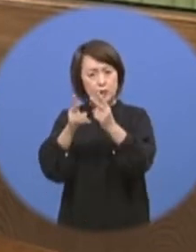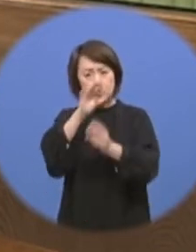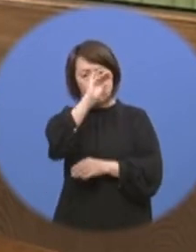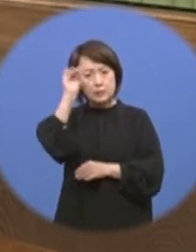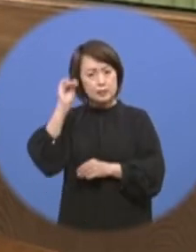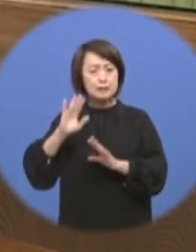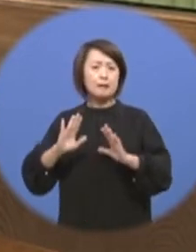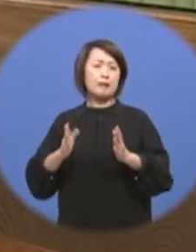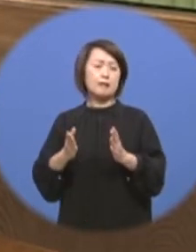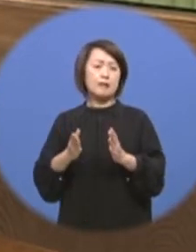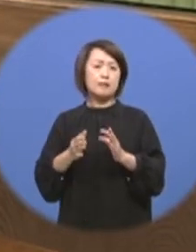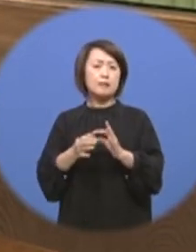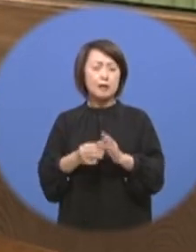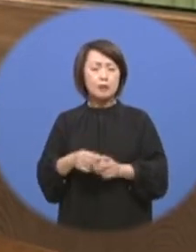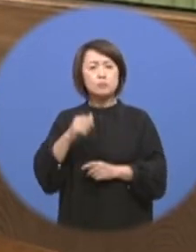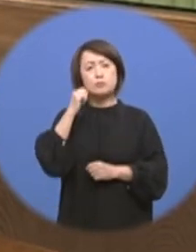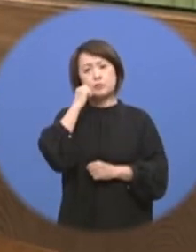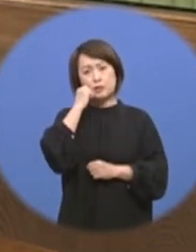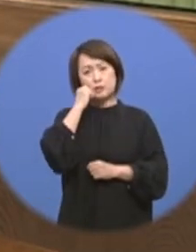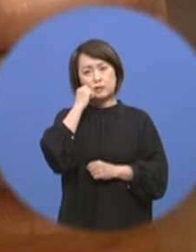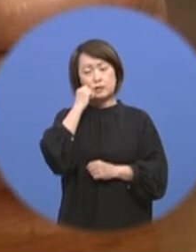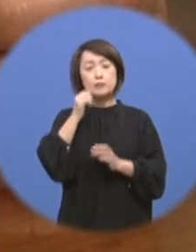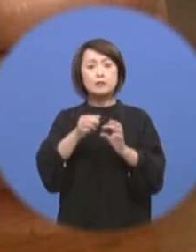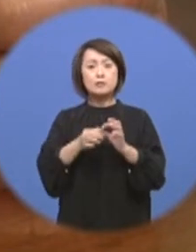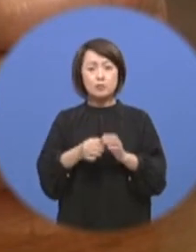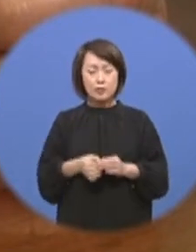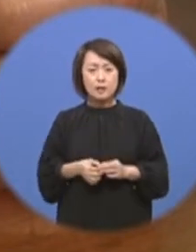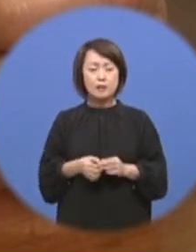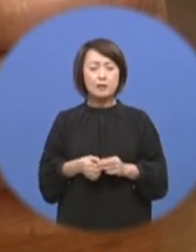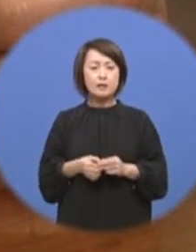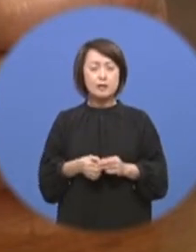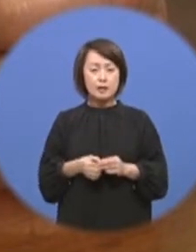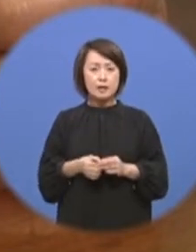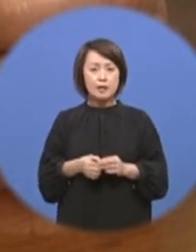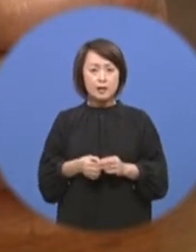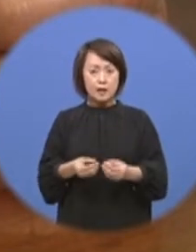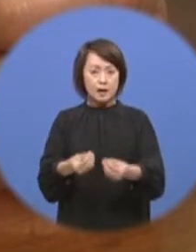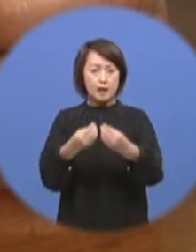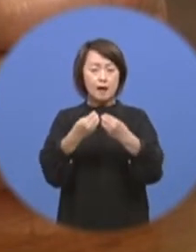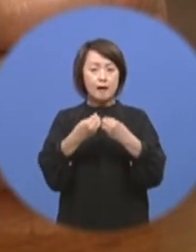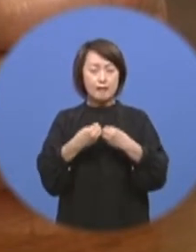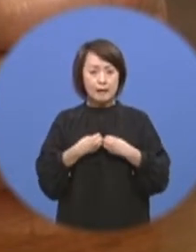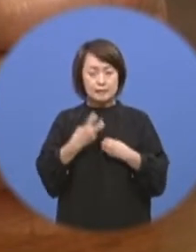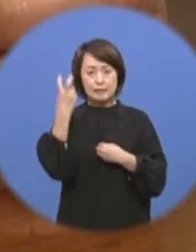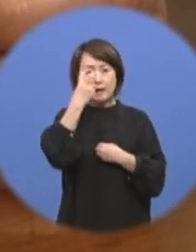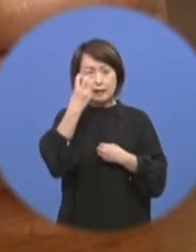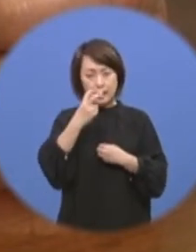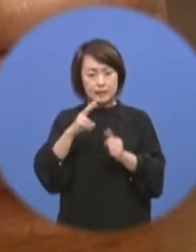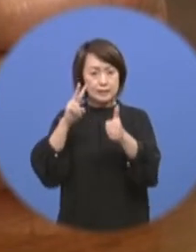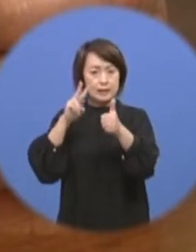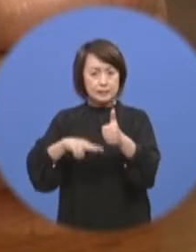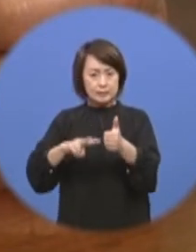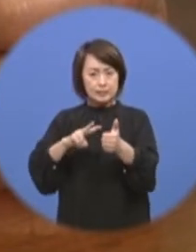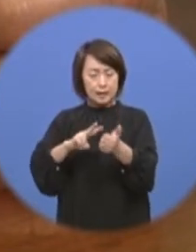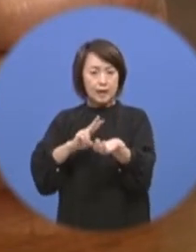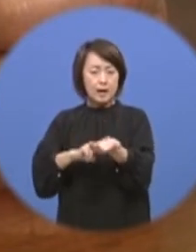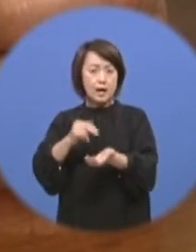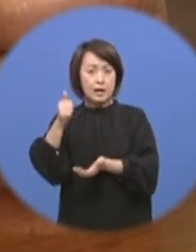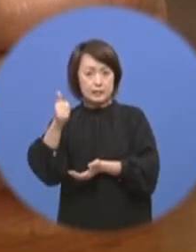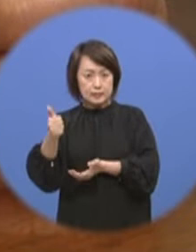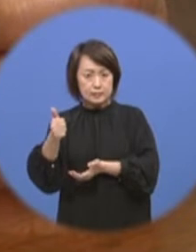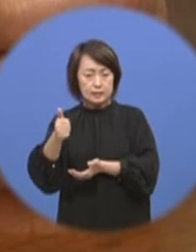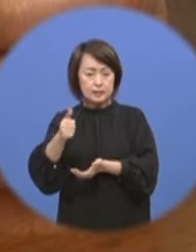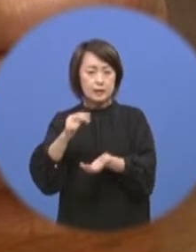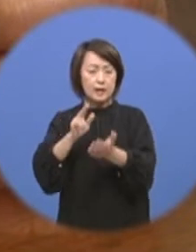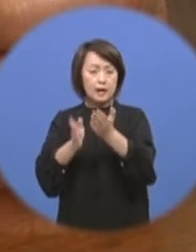ないので簡単ではありませんでしたがって感染管理認定看護師や医師を派遣して指導し